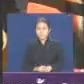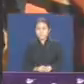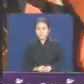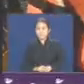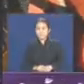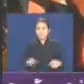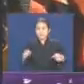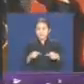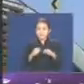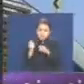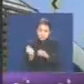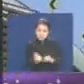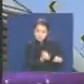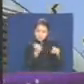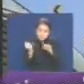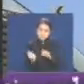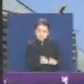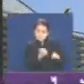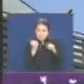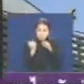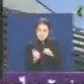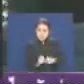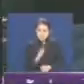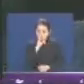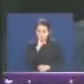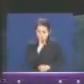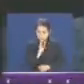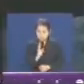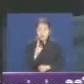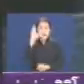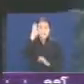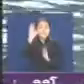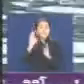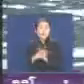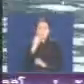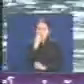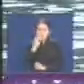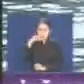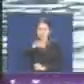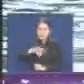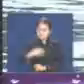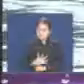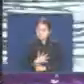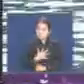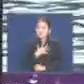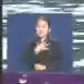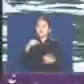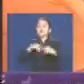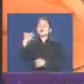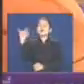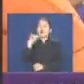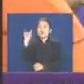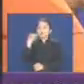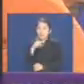สองมือถือหางเสือจับไม้พายและมุ่งหน้าไปนับเป็นภาพที่น่าประทับใจแทนผู้ประสบภัยในย่านรังสิต